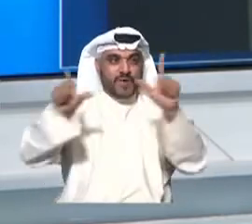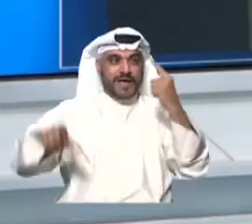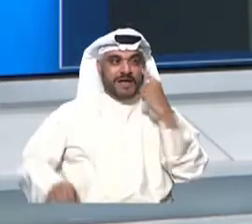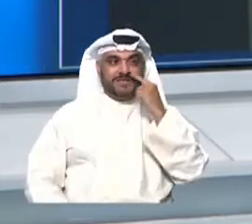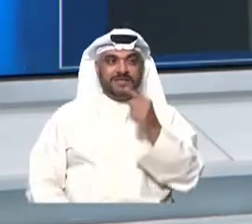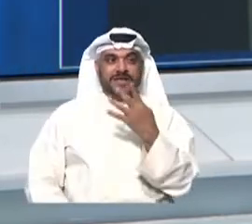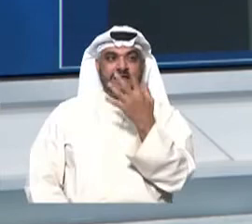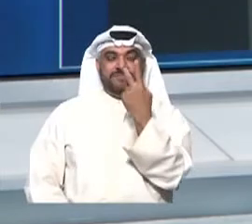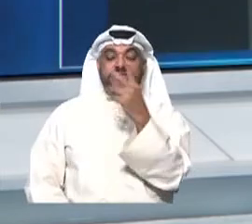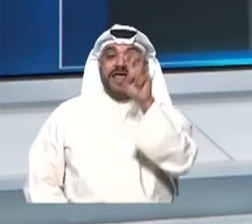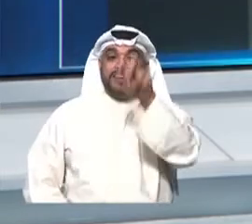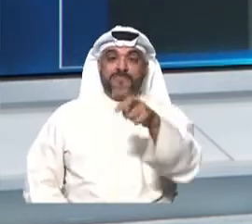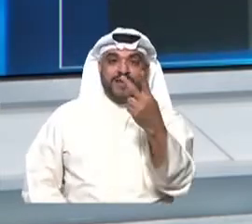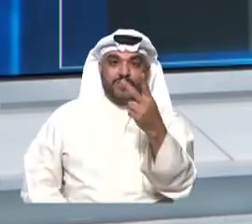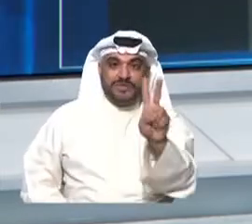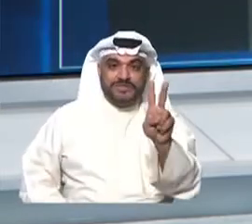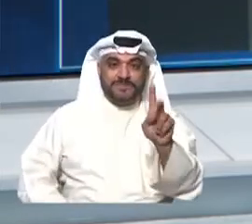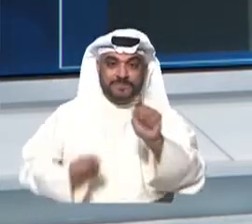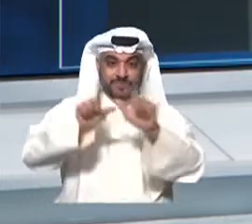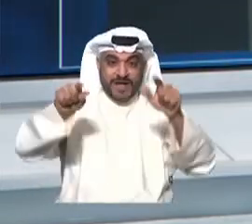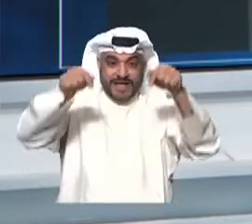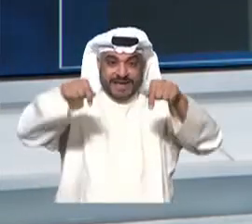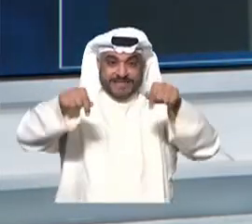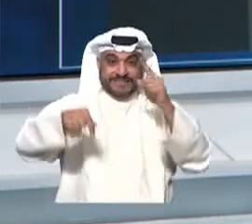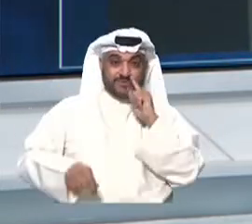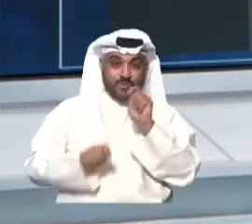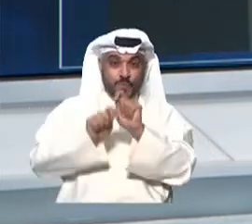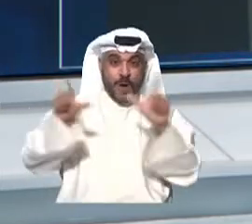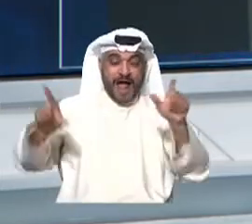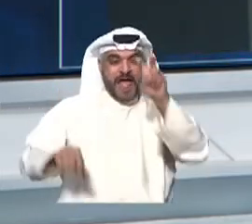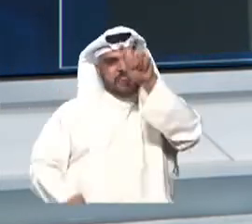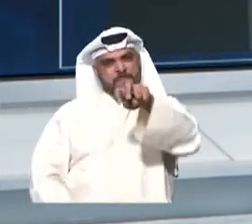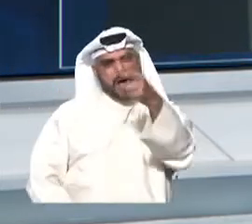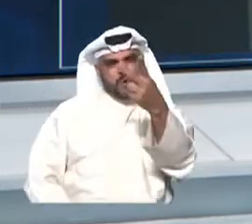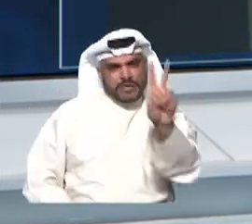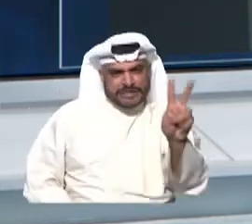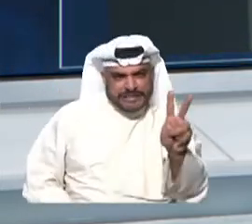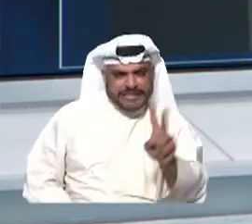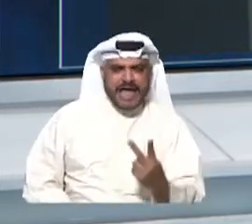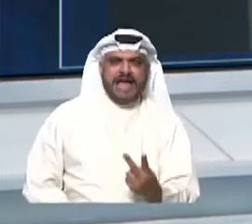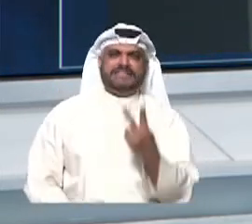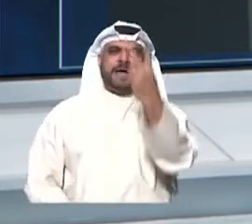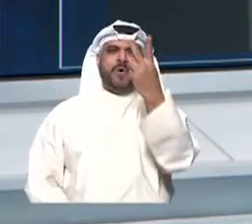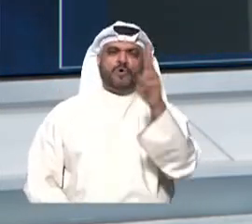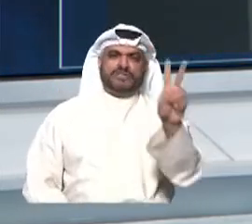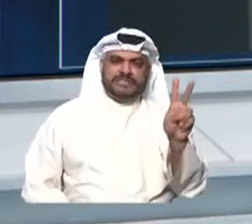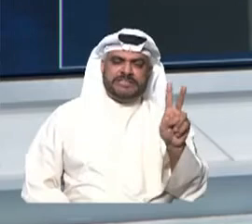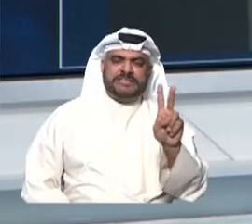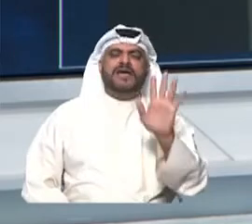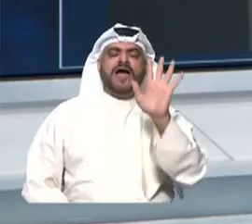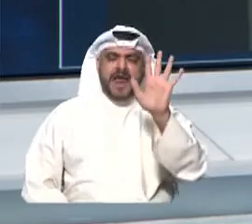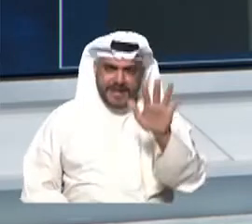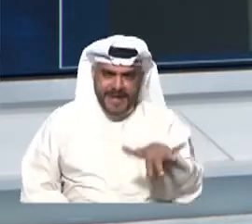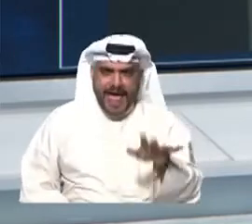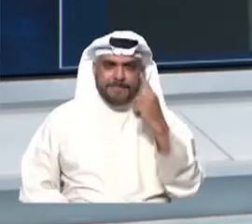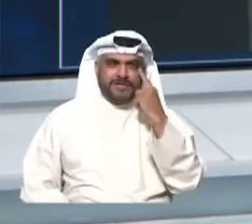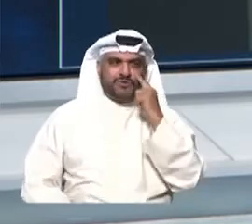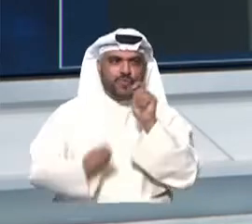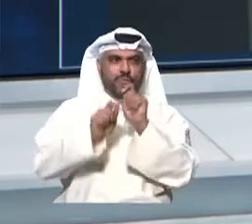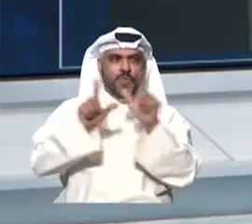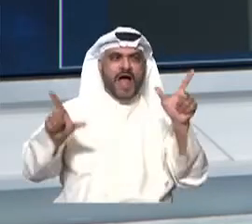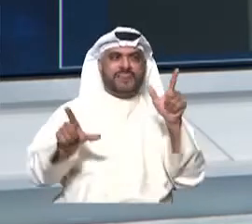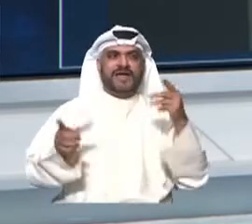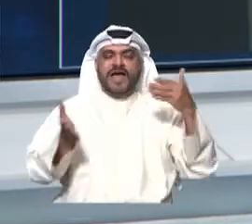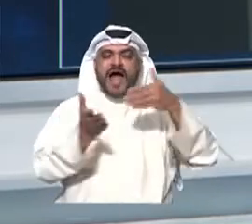41 درجة مئوية ليوم الجمعة، من 27 إلى 28 درجة مئوية لأدنى حرارة. فرص لبعض السحب العالية متوقعة خلال عطلة